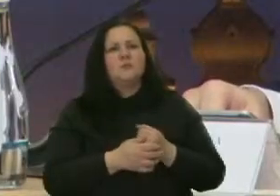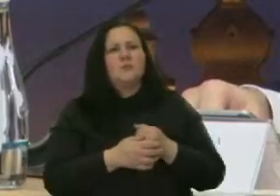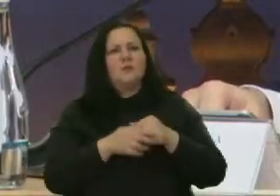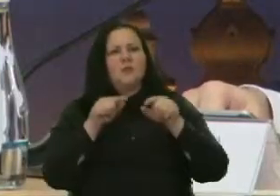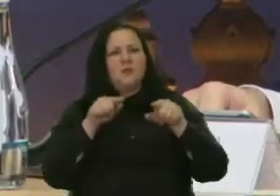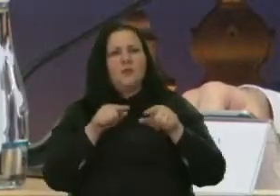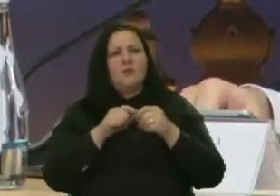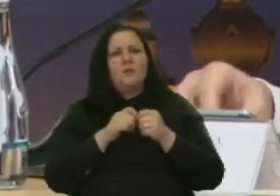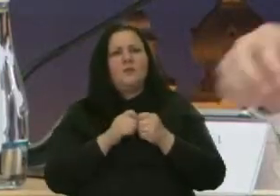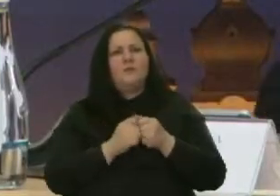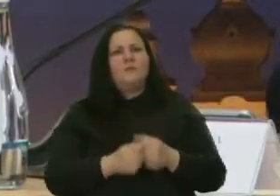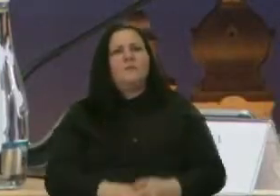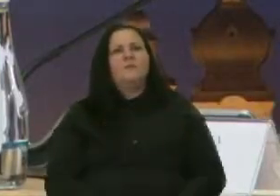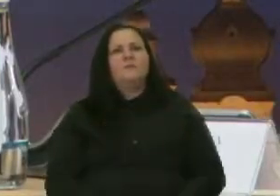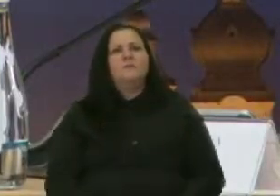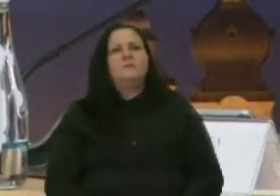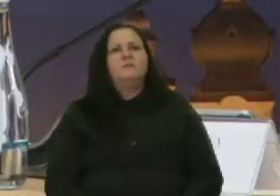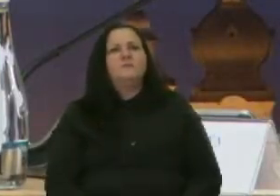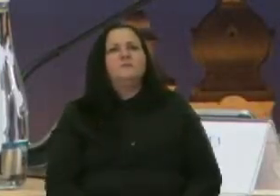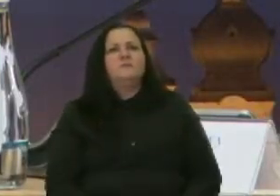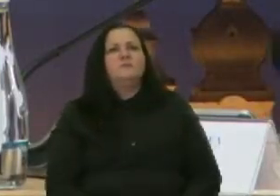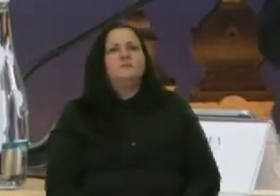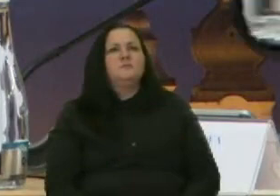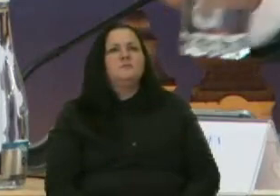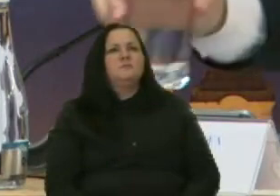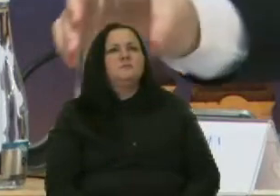luați imaginea aia de pe ecran ca să nu ă